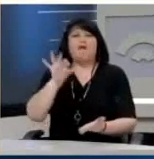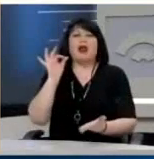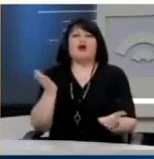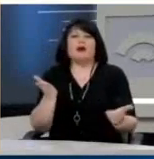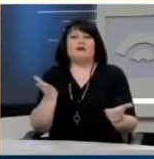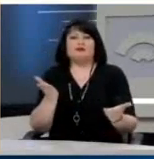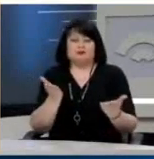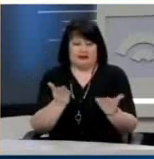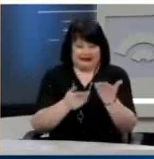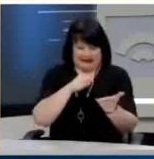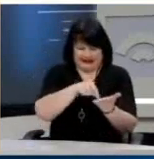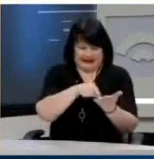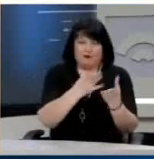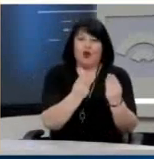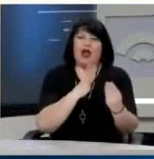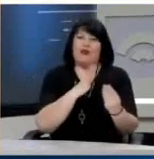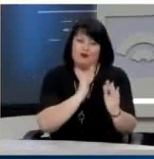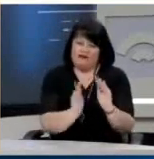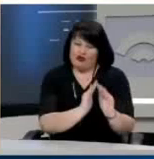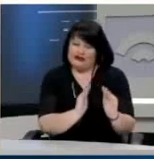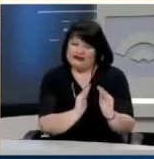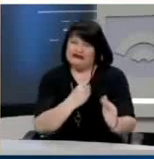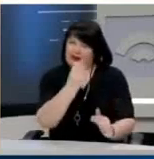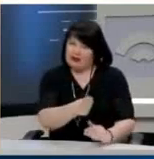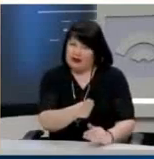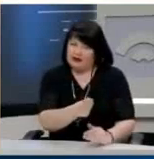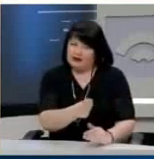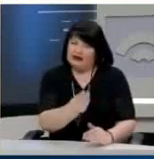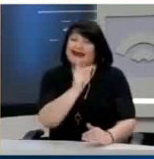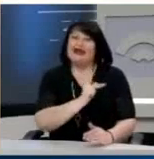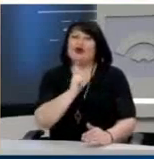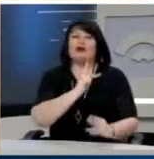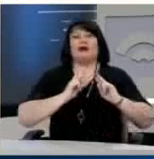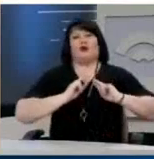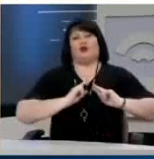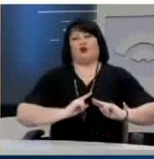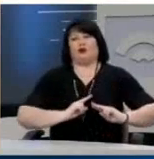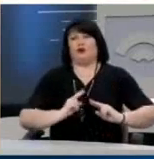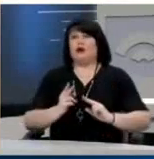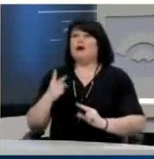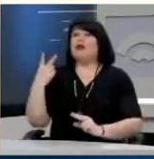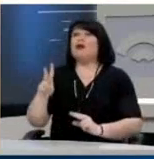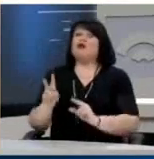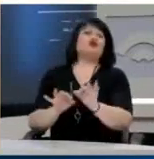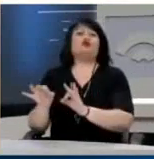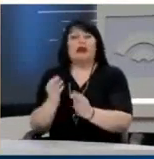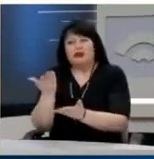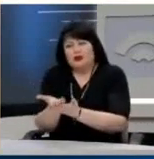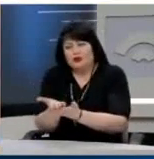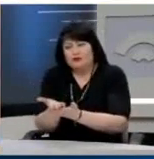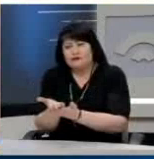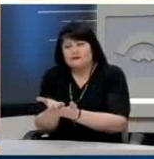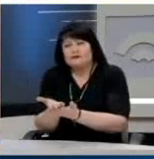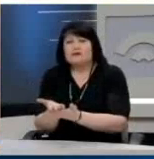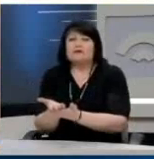οποίο φροντίζει για τους πολλούς και δίνει τη δυνατότητα μιας κοινωνικής ανάσας, και ανάμεσα σε ποιο άλλο σχέδιο?